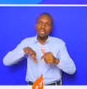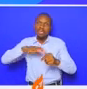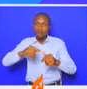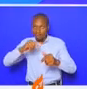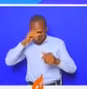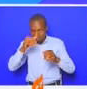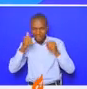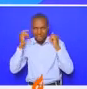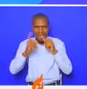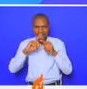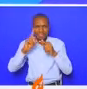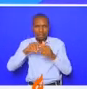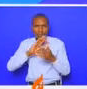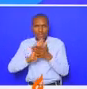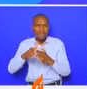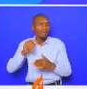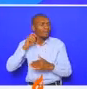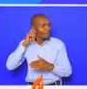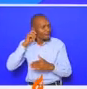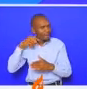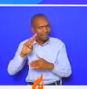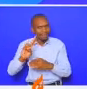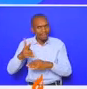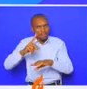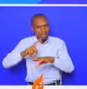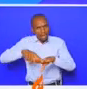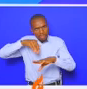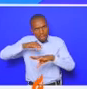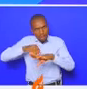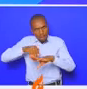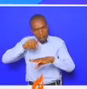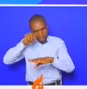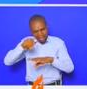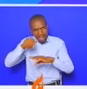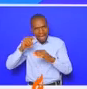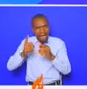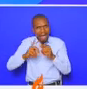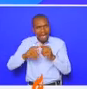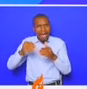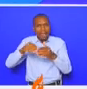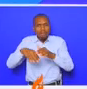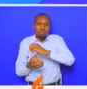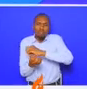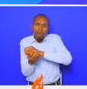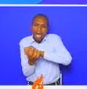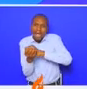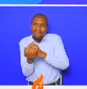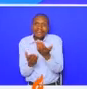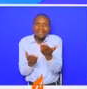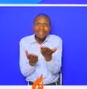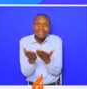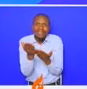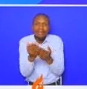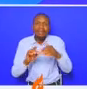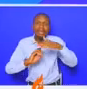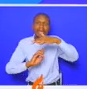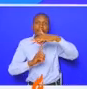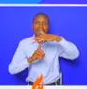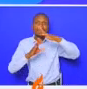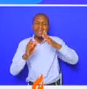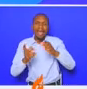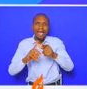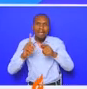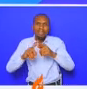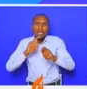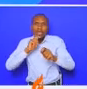so kutaiwera ase chintundaibere jibara angiri ugo ikabusi ugo ebunge yon. Kwerera obokore ribuabo ase chivizara chiabo kukwana